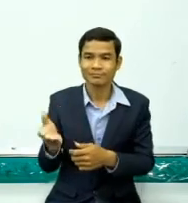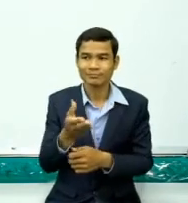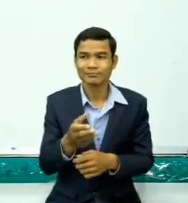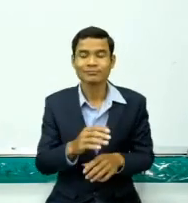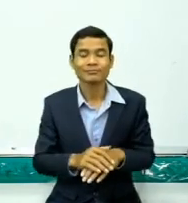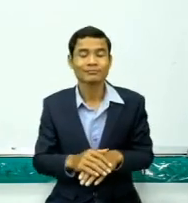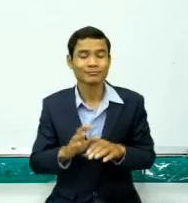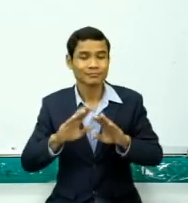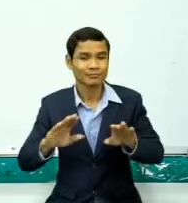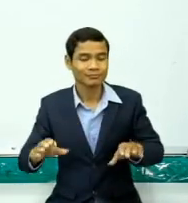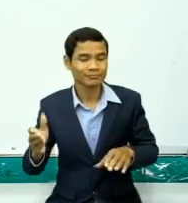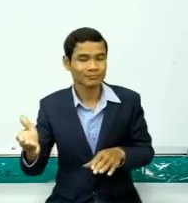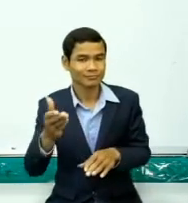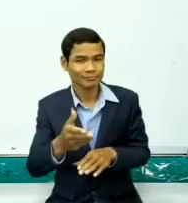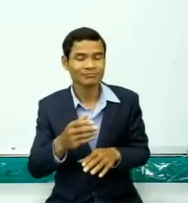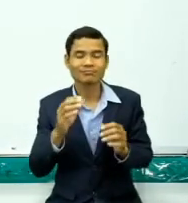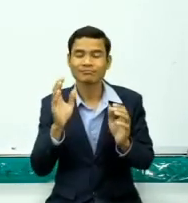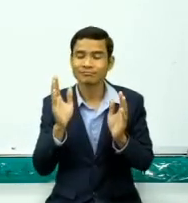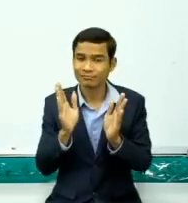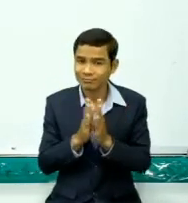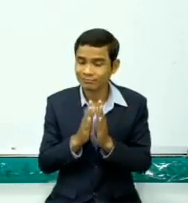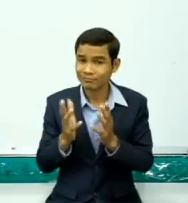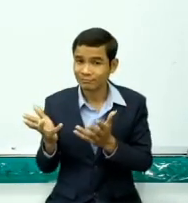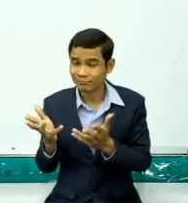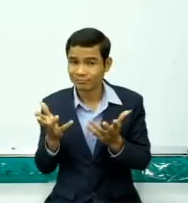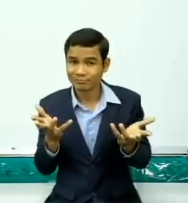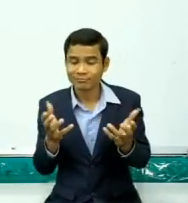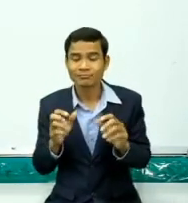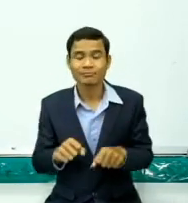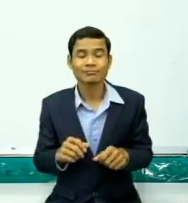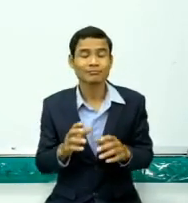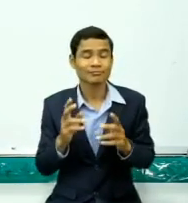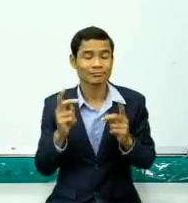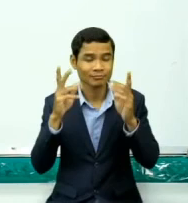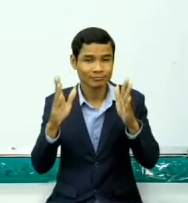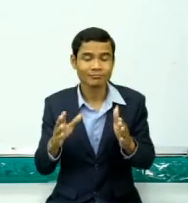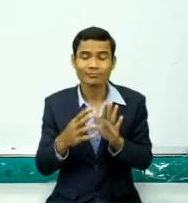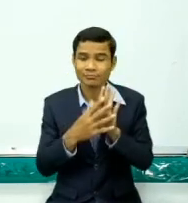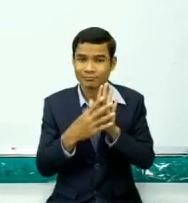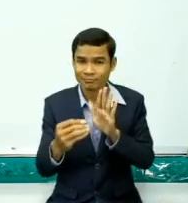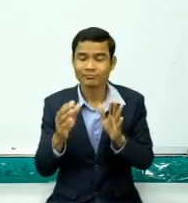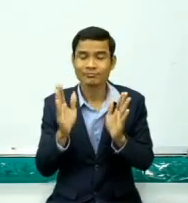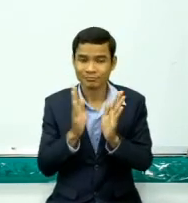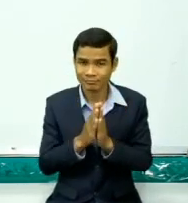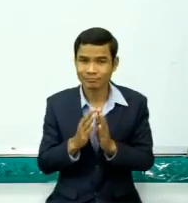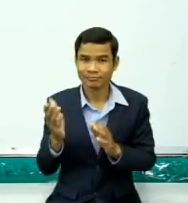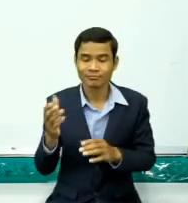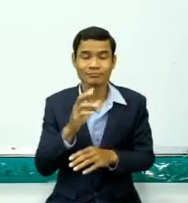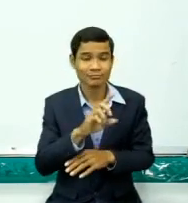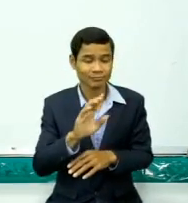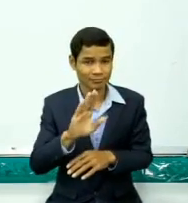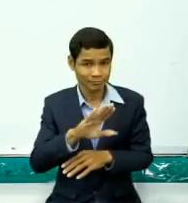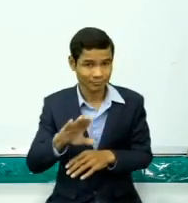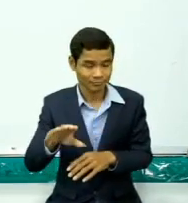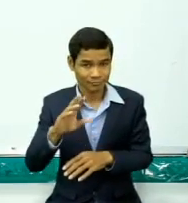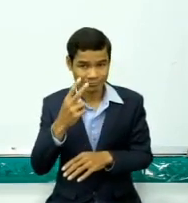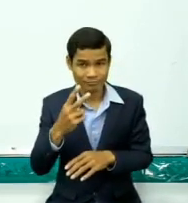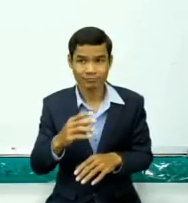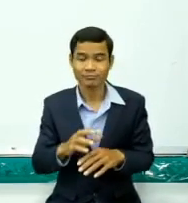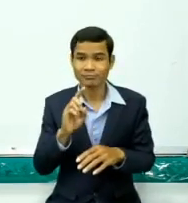ta té tiếng ta chẳng té chẳng mệt tới cha nãy cứ nâng té thôi con mới chỉ cầm rủ sân này con nè ta con mới tiếng ở khăn